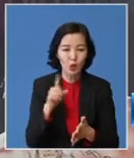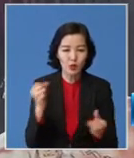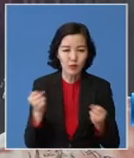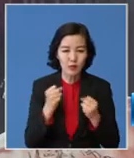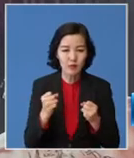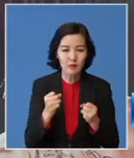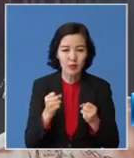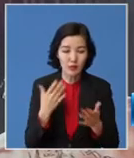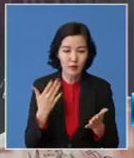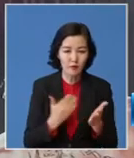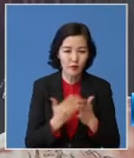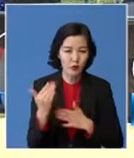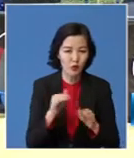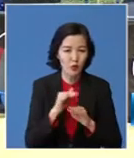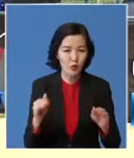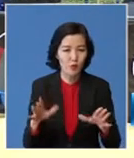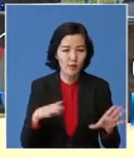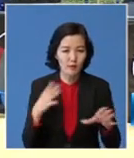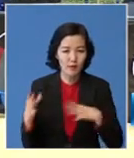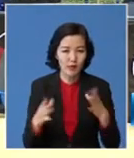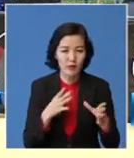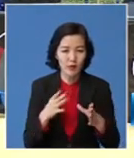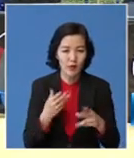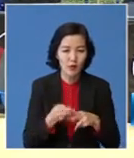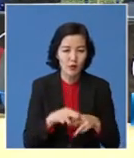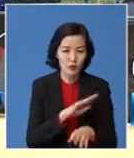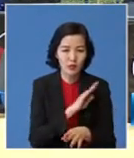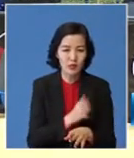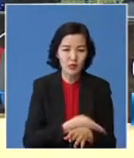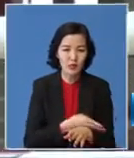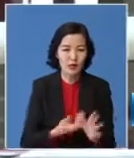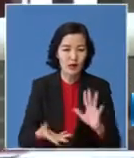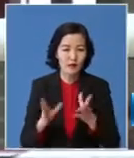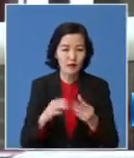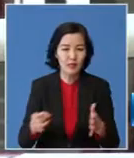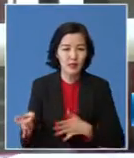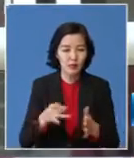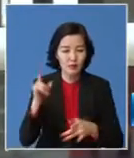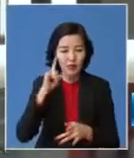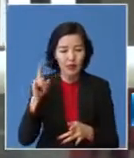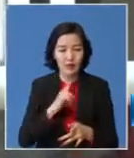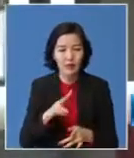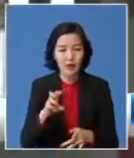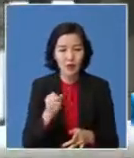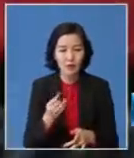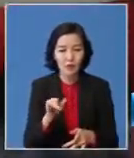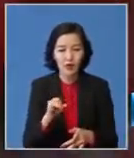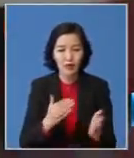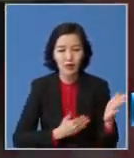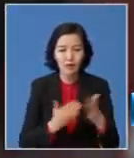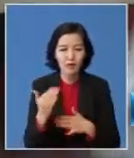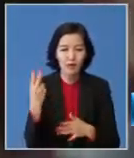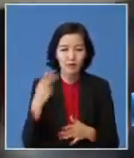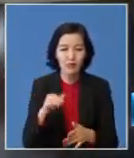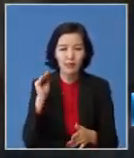показывают высокий уровень подготовки и всю красоту этого вида спорта. А в целом по республике Казахстан муай-тай занимается свыше